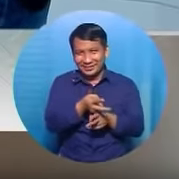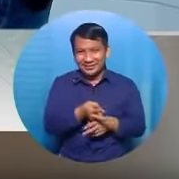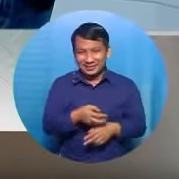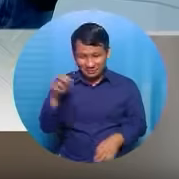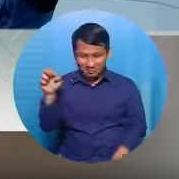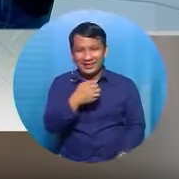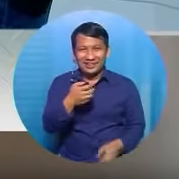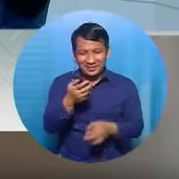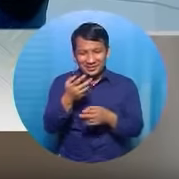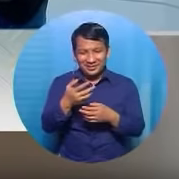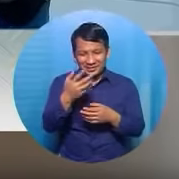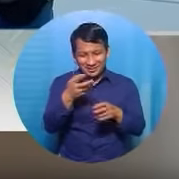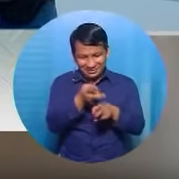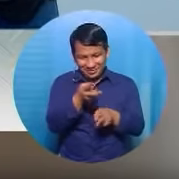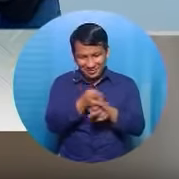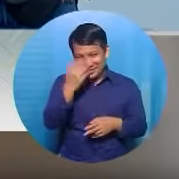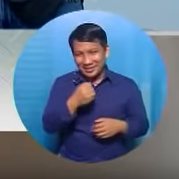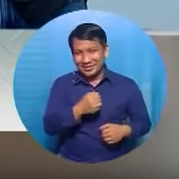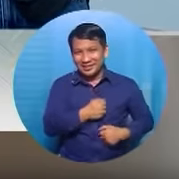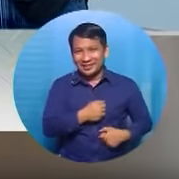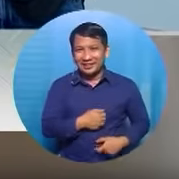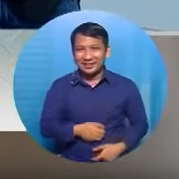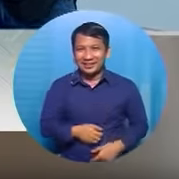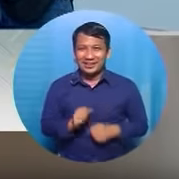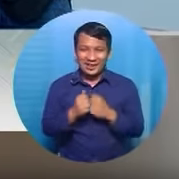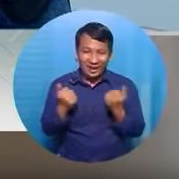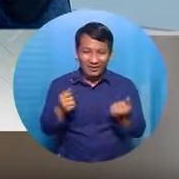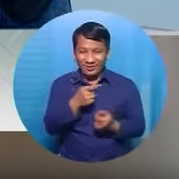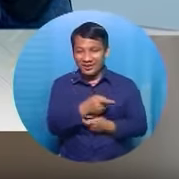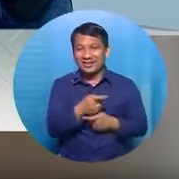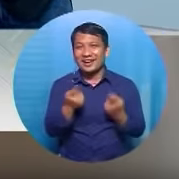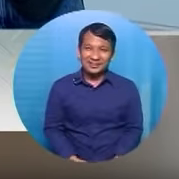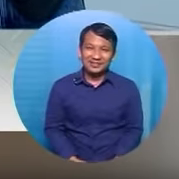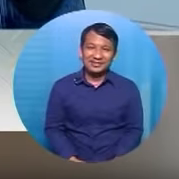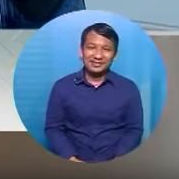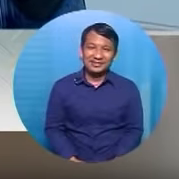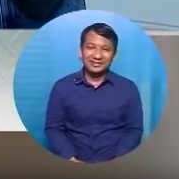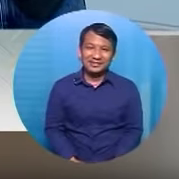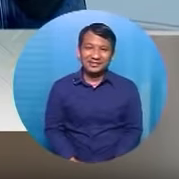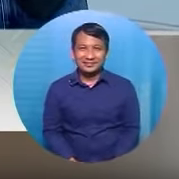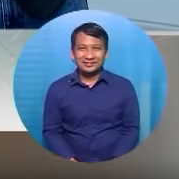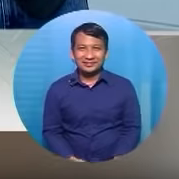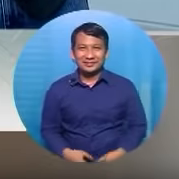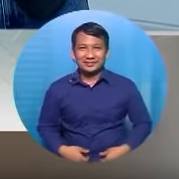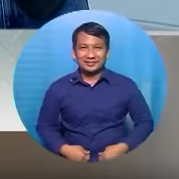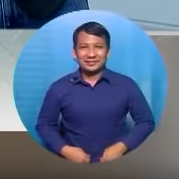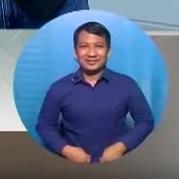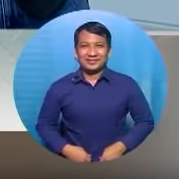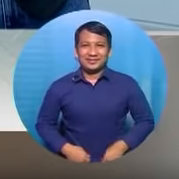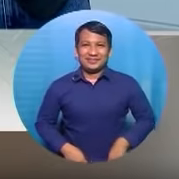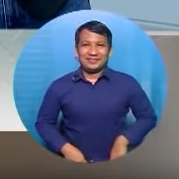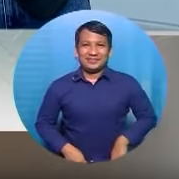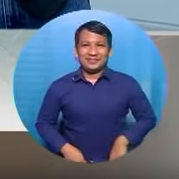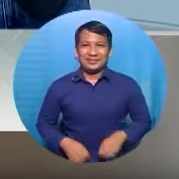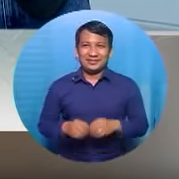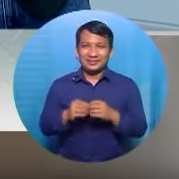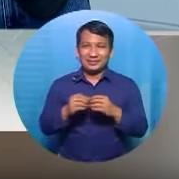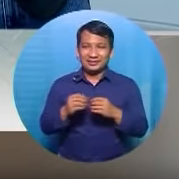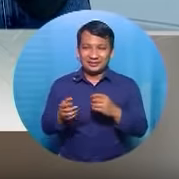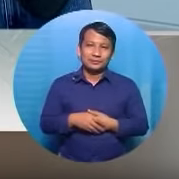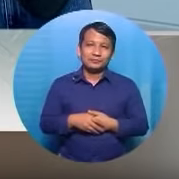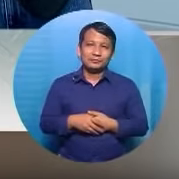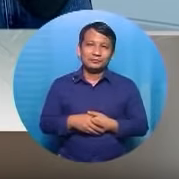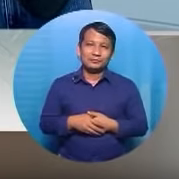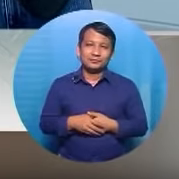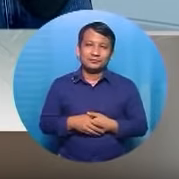mo yung bantay mo, sir. Ayan tuloy, sumalit ka. Eh, paren, sir. Ano mangyari dito ngayon? Sir, wala naman akong ginawa sa misis ko,